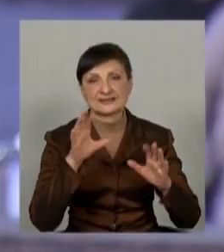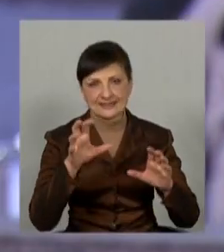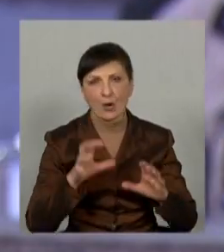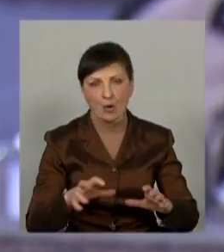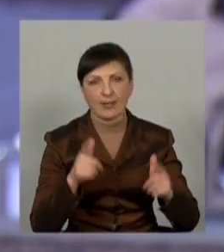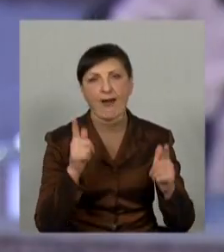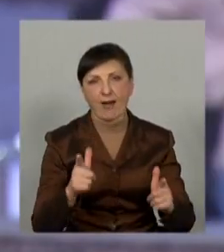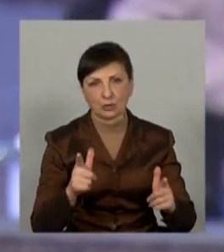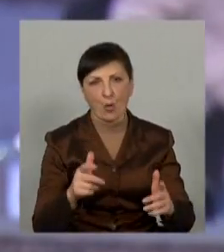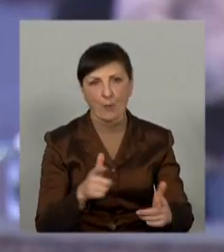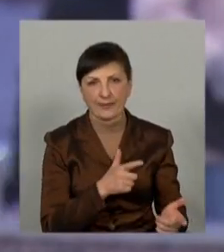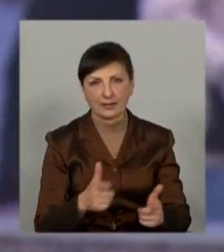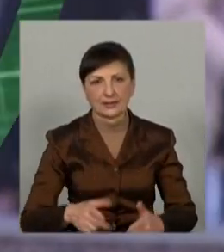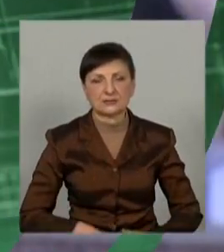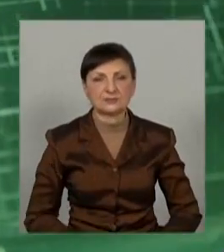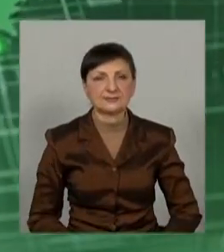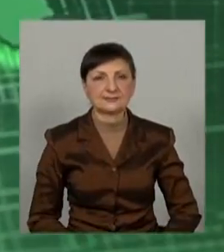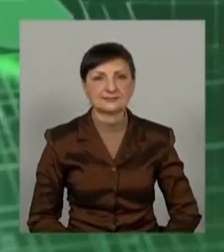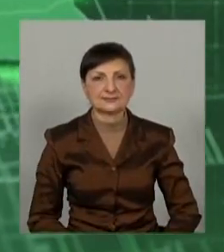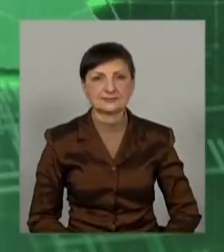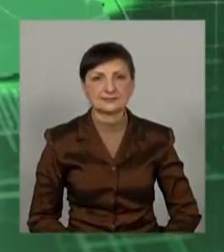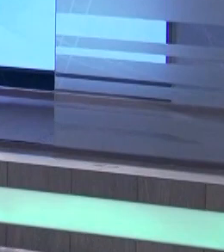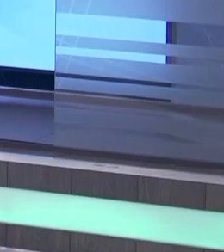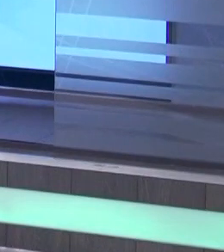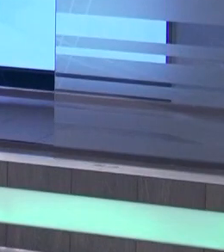Даля Насипова, расскажу подробнее.